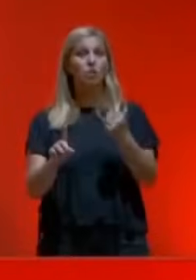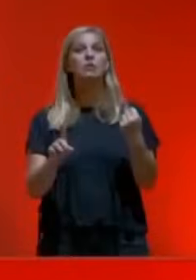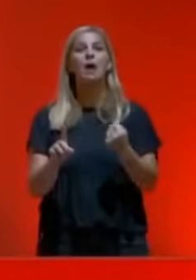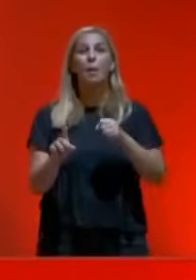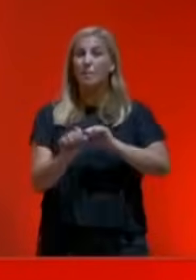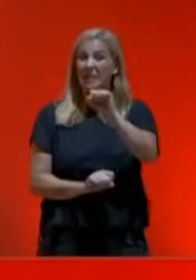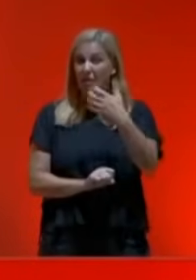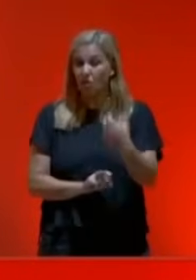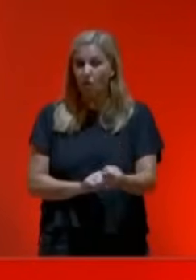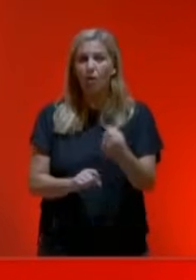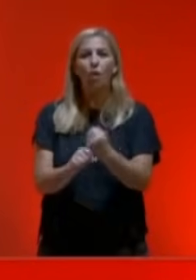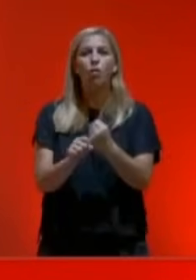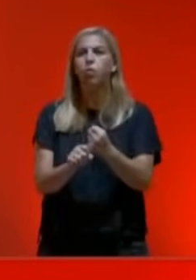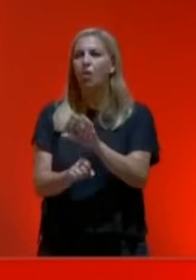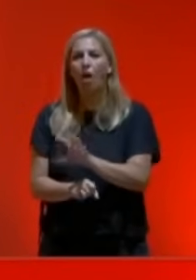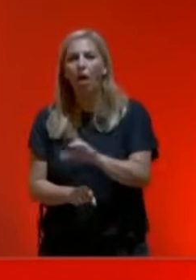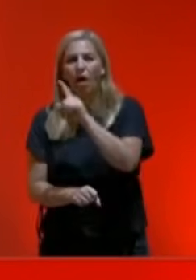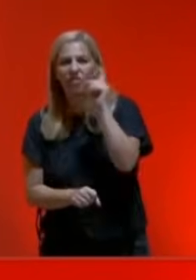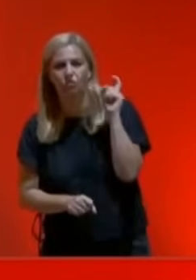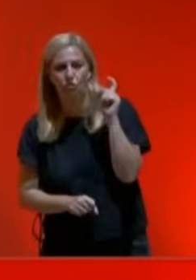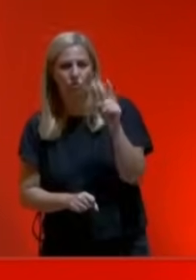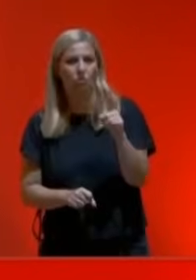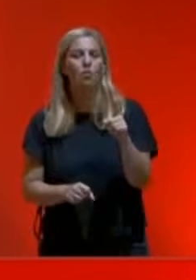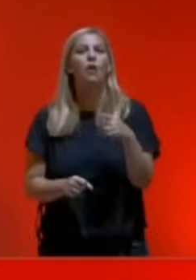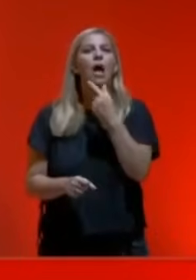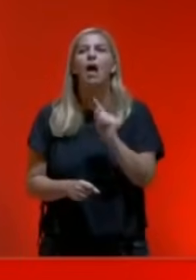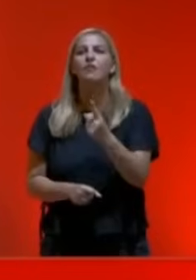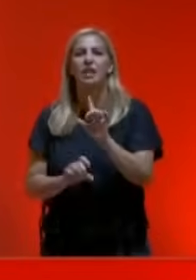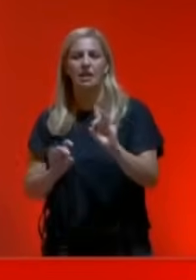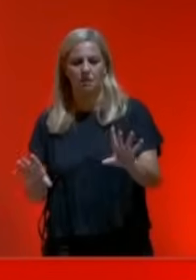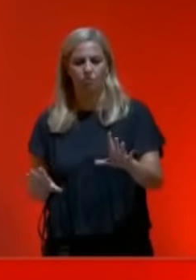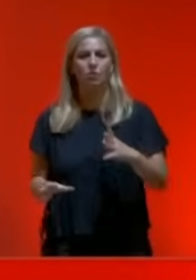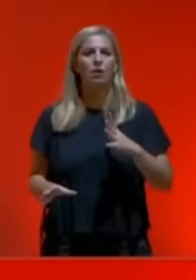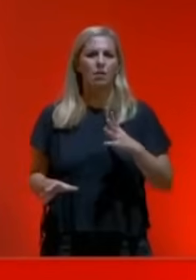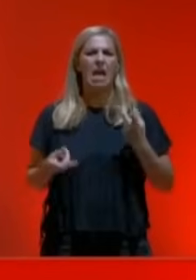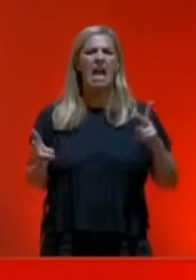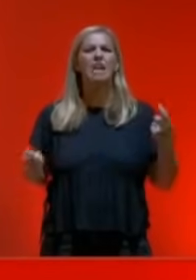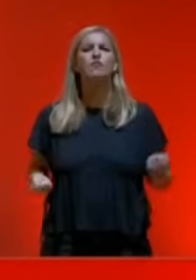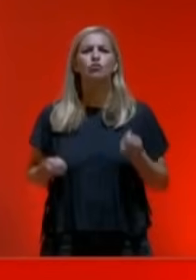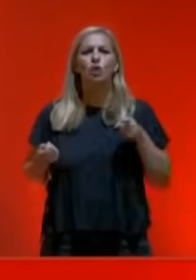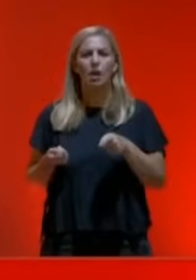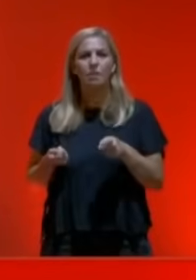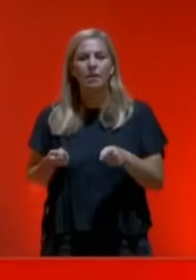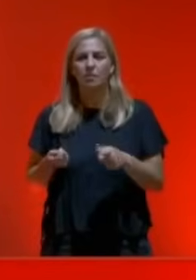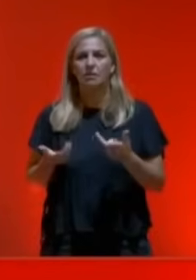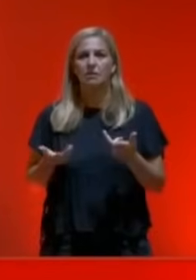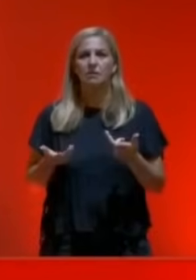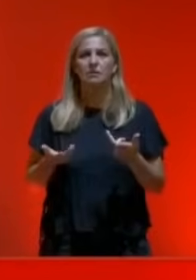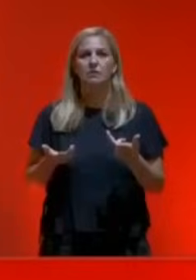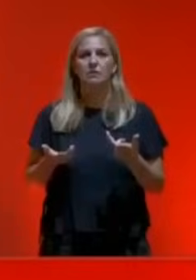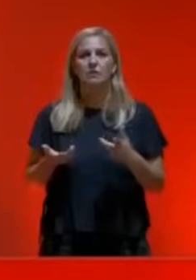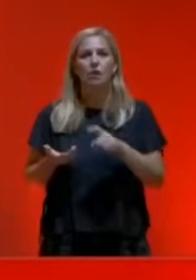του. Δεν δίνουμε την ευκαιρία στον αυτοαπασχολούμενο να ζήσει ο ίδιος και η οικογένειά του βάσει